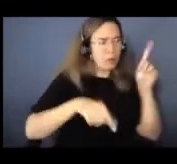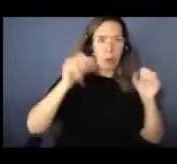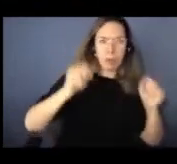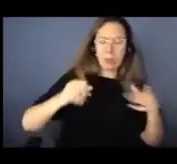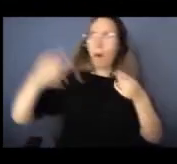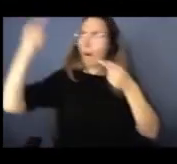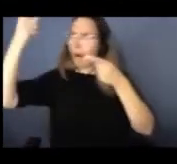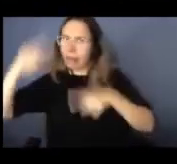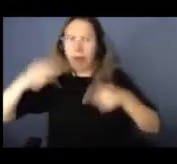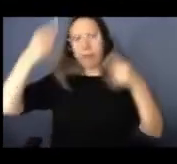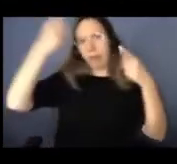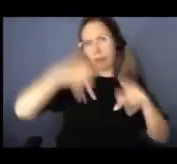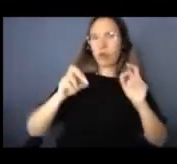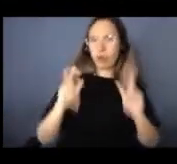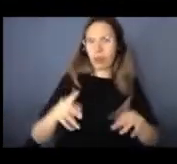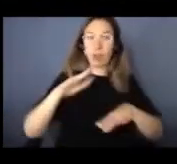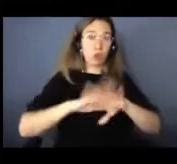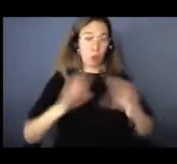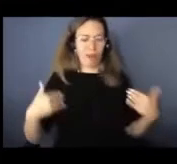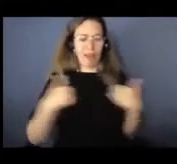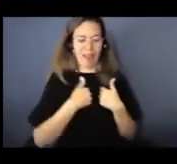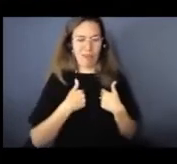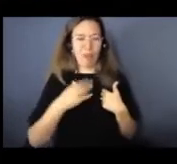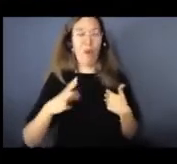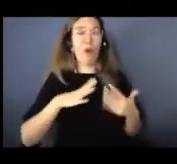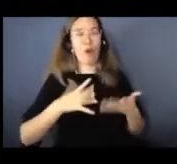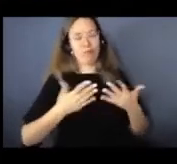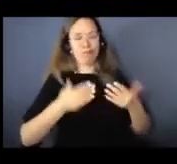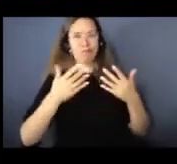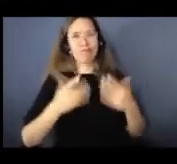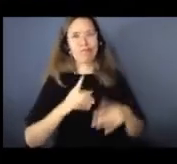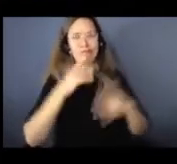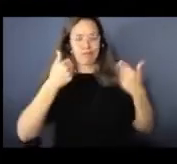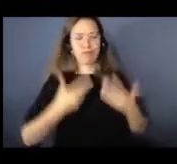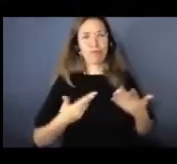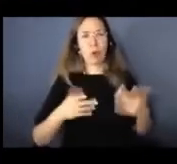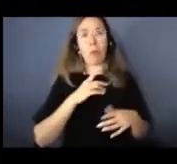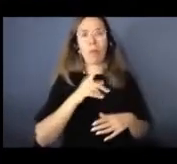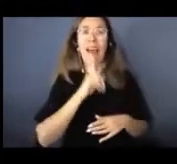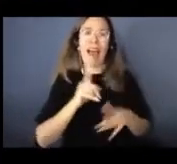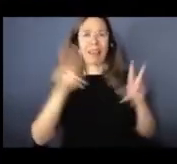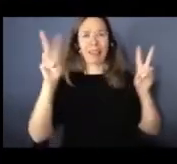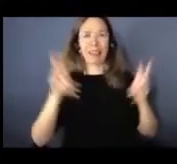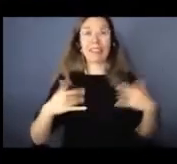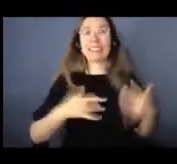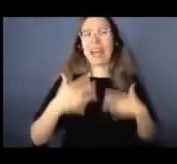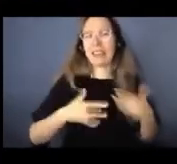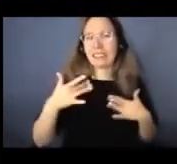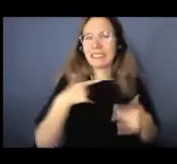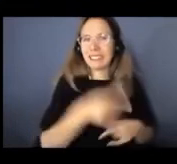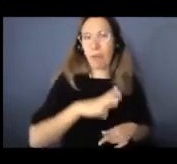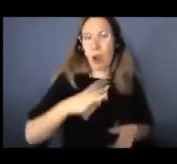la fameuse reconnaissance des animaux comme êtres sensibles, qui est un point phare de la réforme du droit animalier